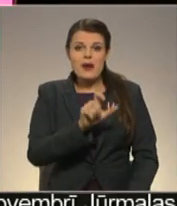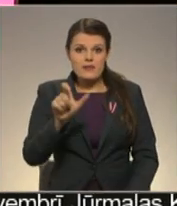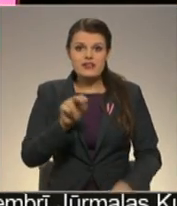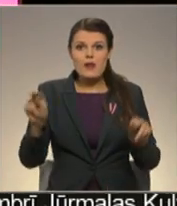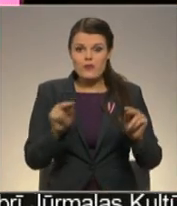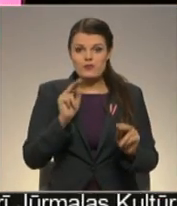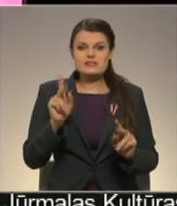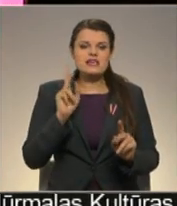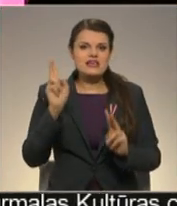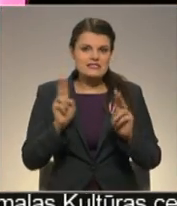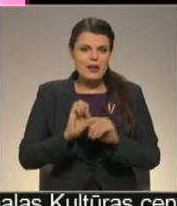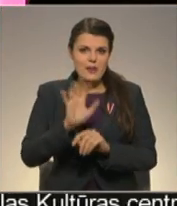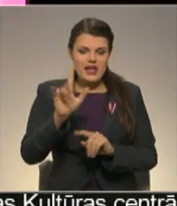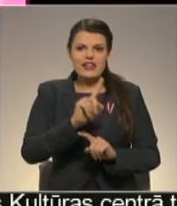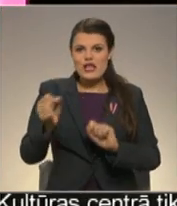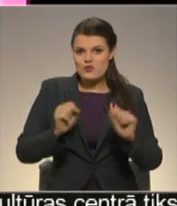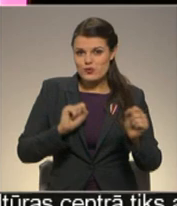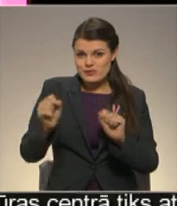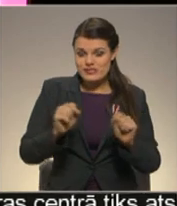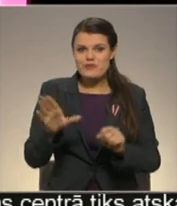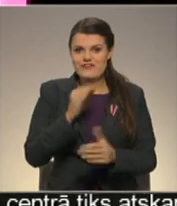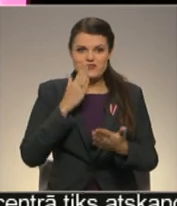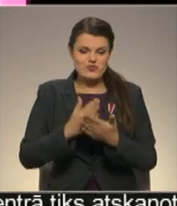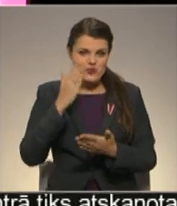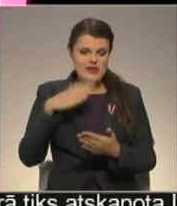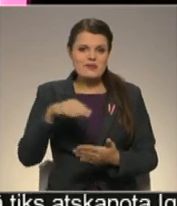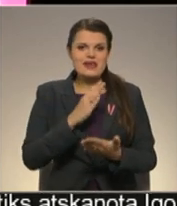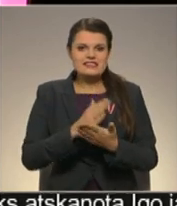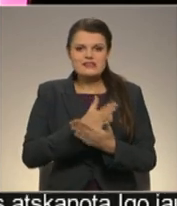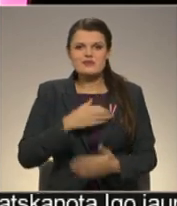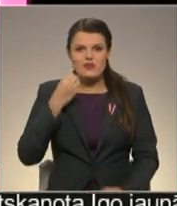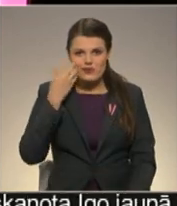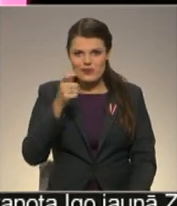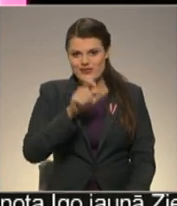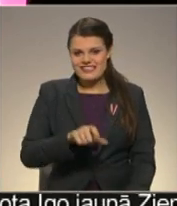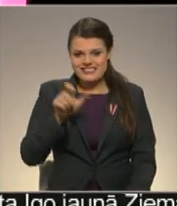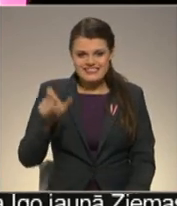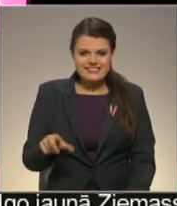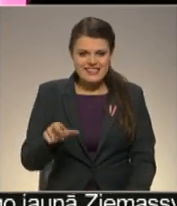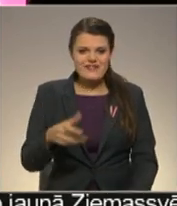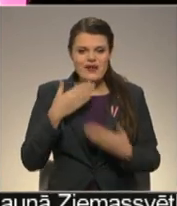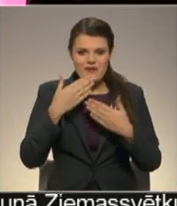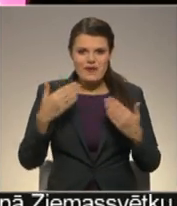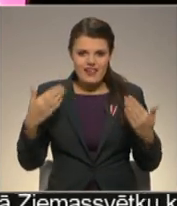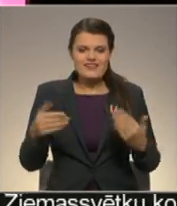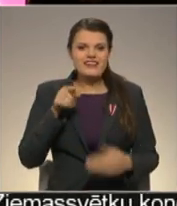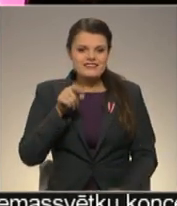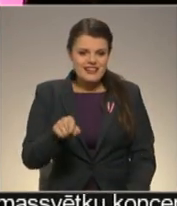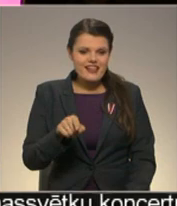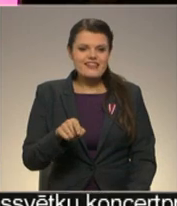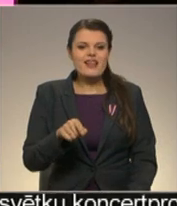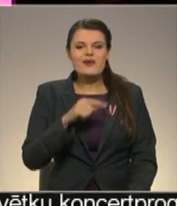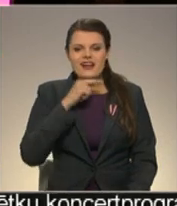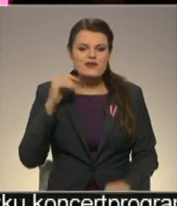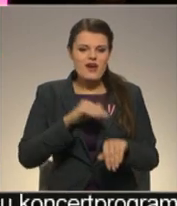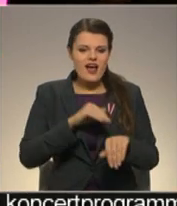mūzika skan un bilde kustās, un tā ka viss notiek. Mēs esam diezgan gudri cilvēki. Paldies tev, Māri!